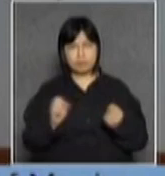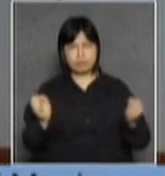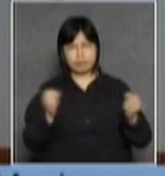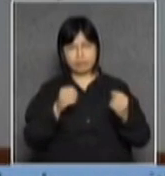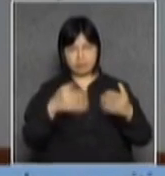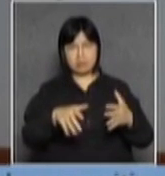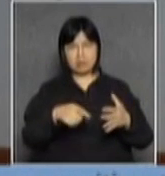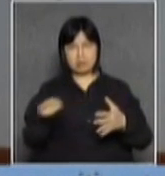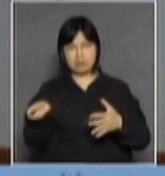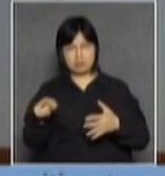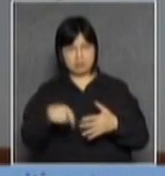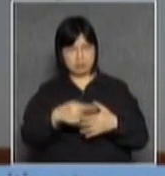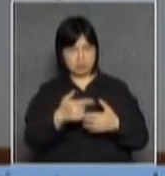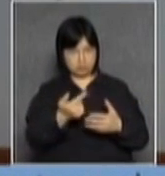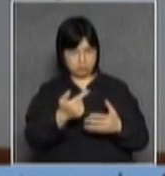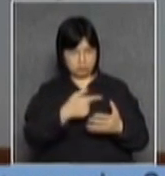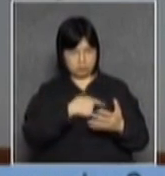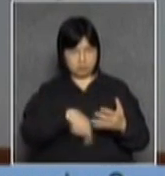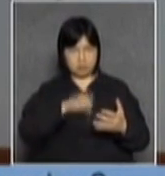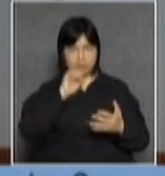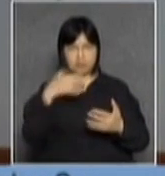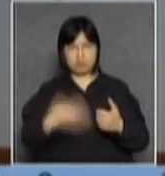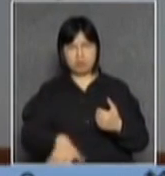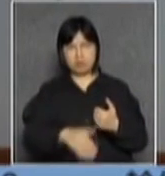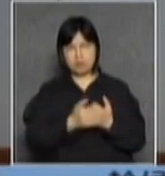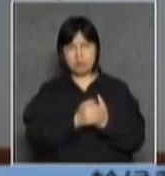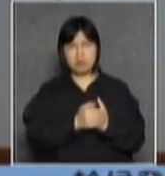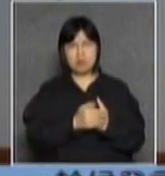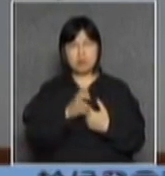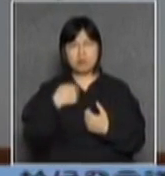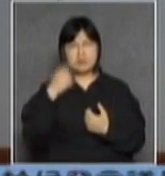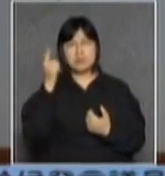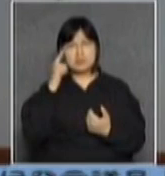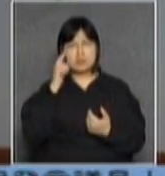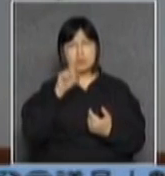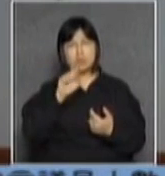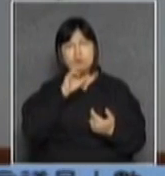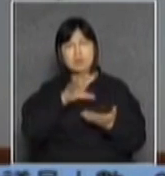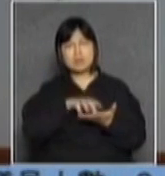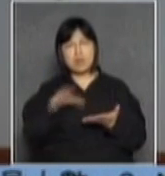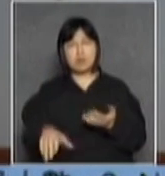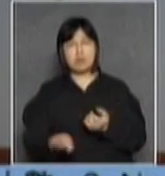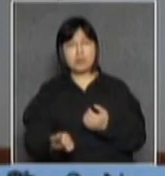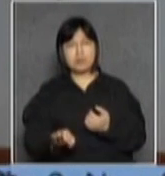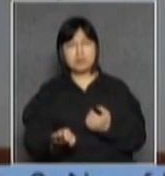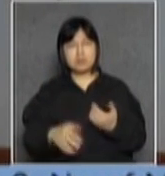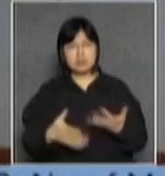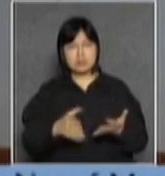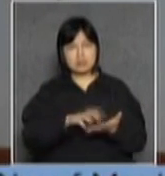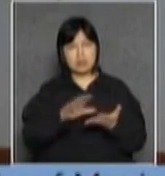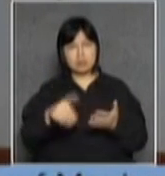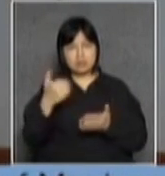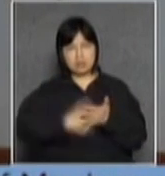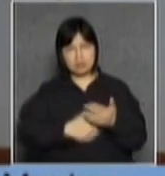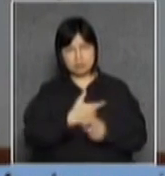你同埋其他唔少議員都發表過意見。 唔係我知道啊，但係我冇話佢抄襲啊嘛。而家佢抄襲要扣人